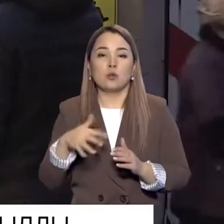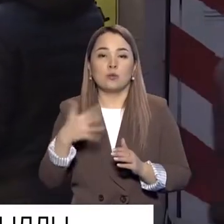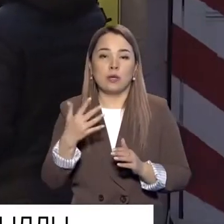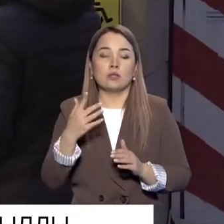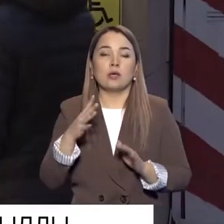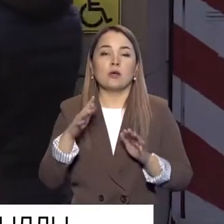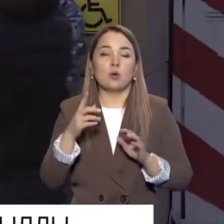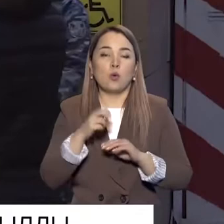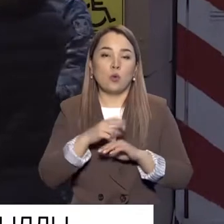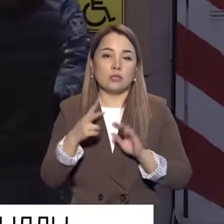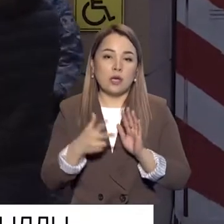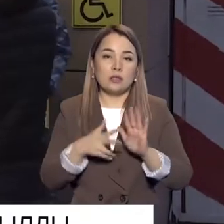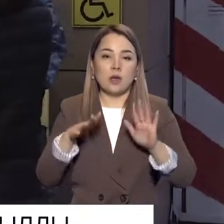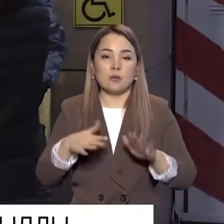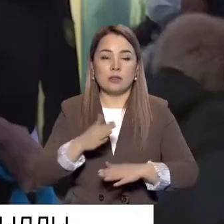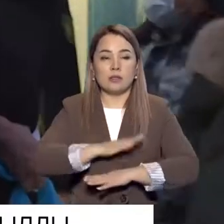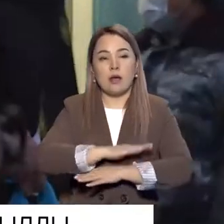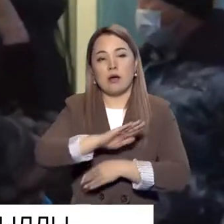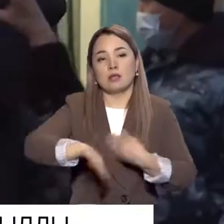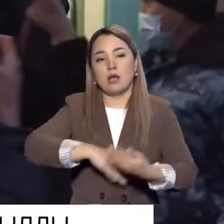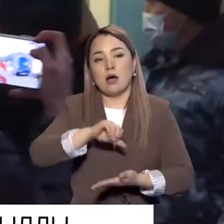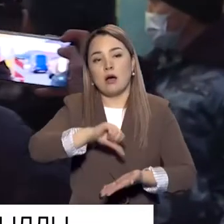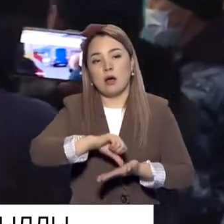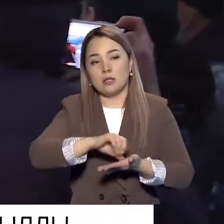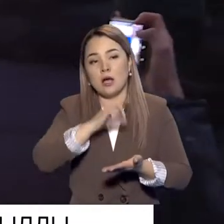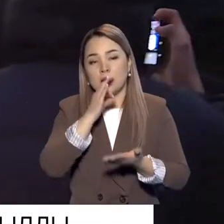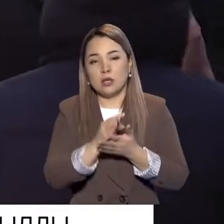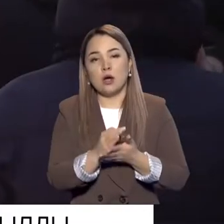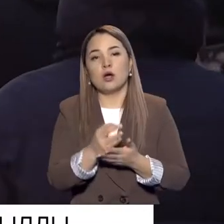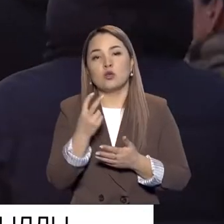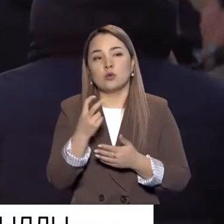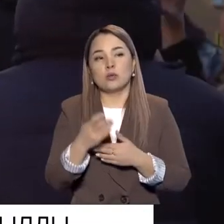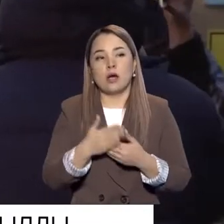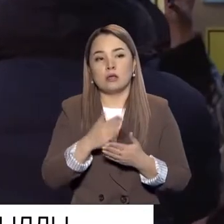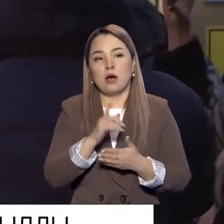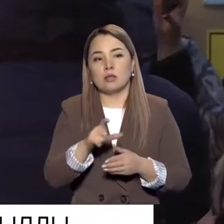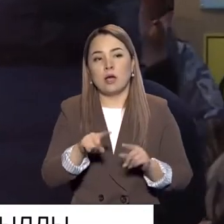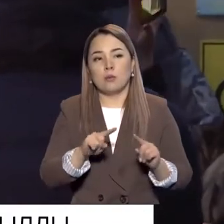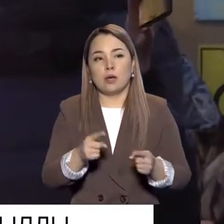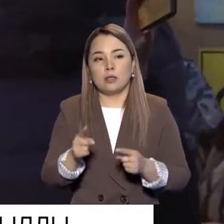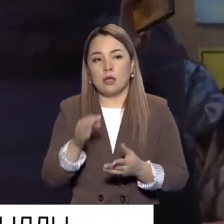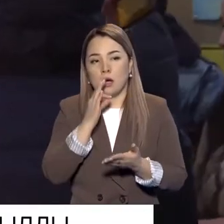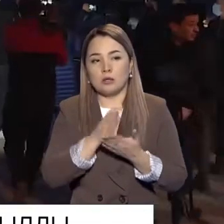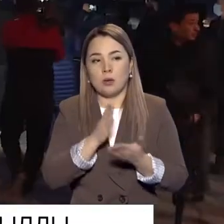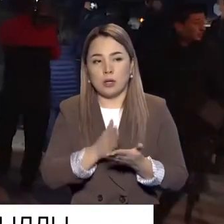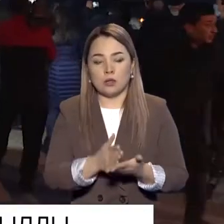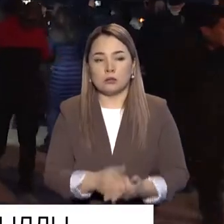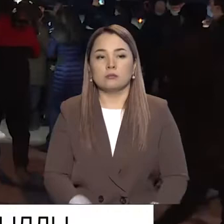LA-155-18 мекемесінде тәртіпсіздікке қатысы бар деген 200-ден аса адам қамауда отырғанын айтады.